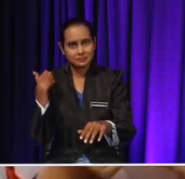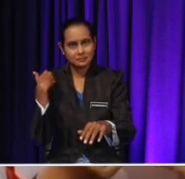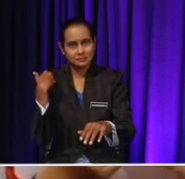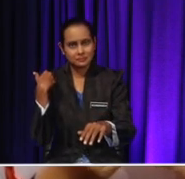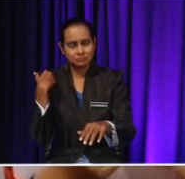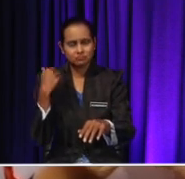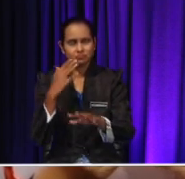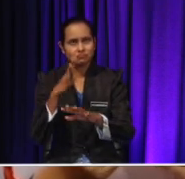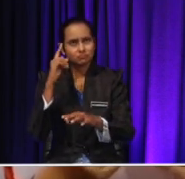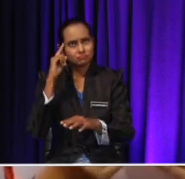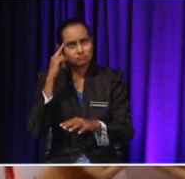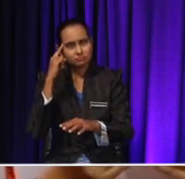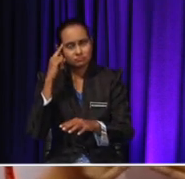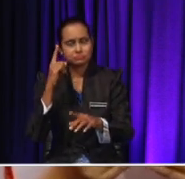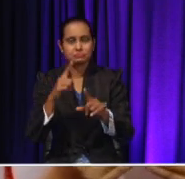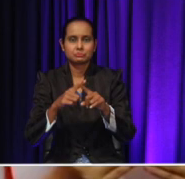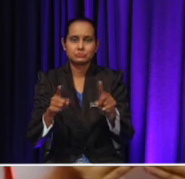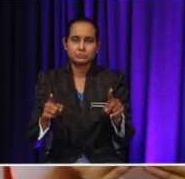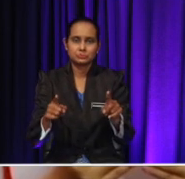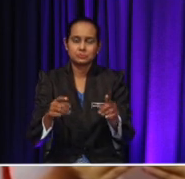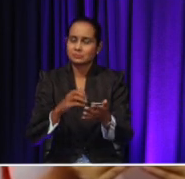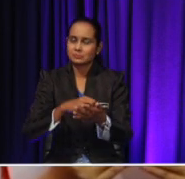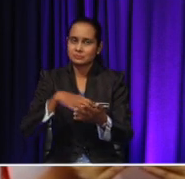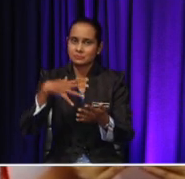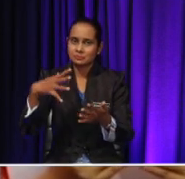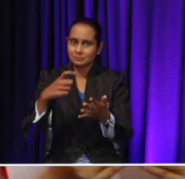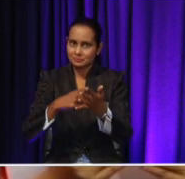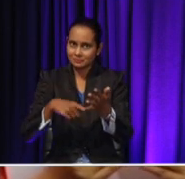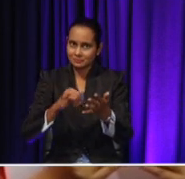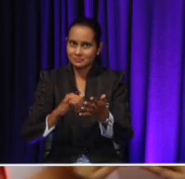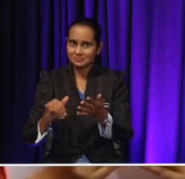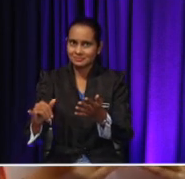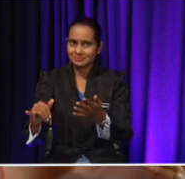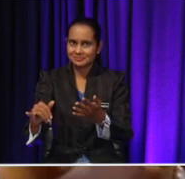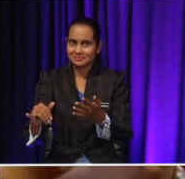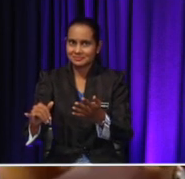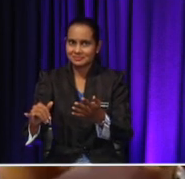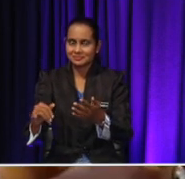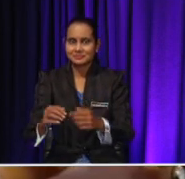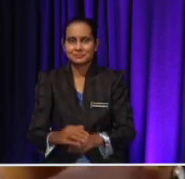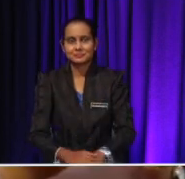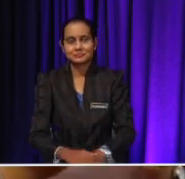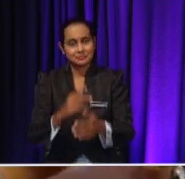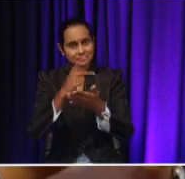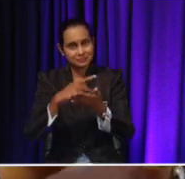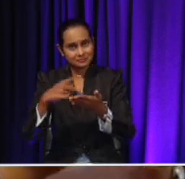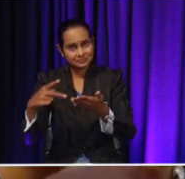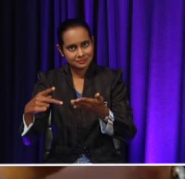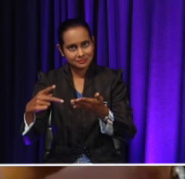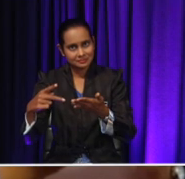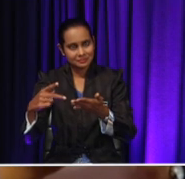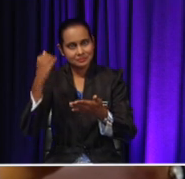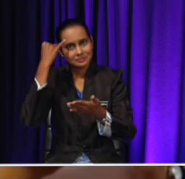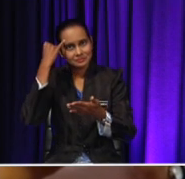diduga namun mahal harganya karya cetusan aja